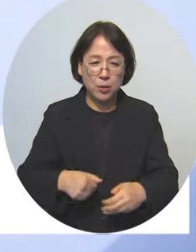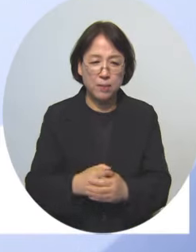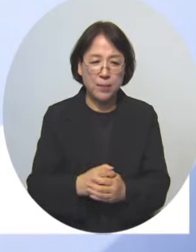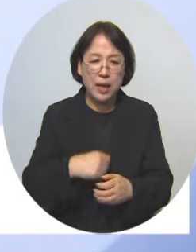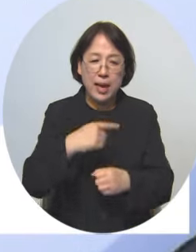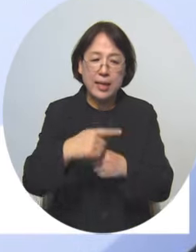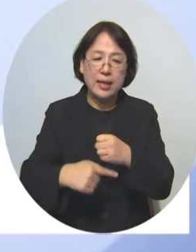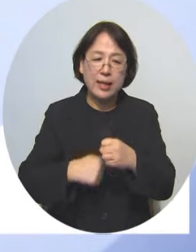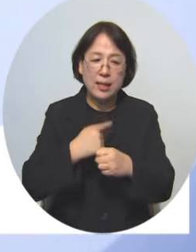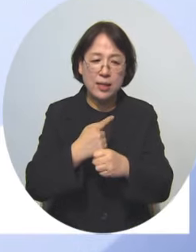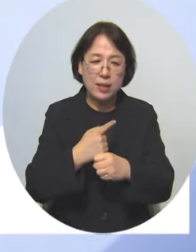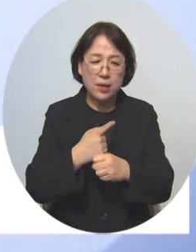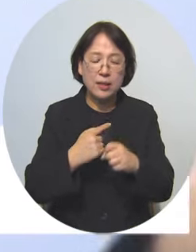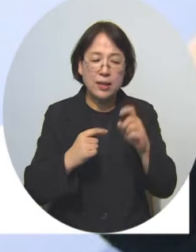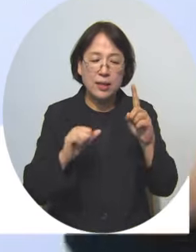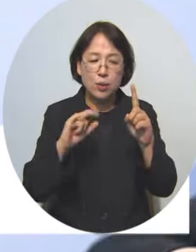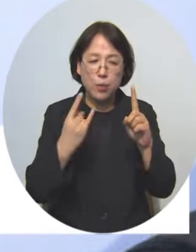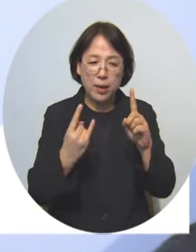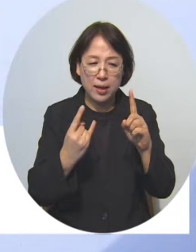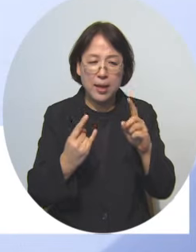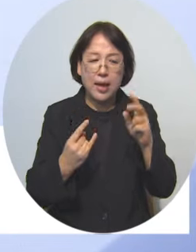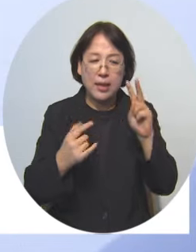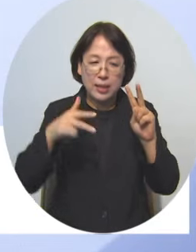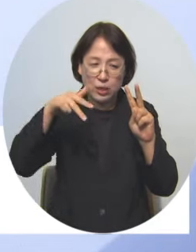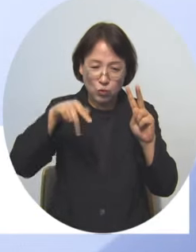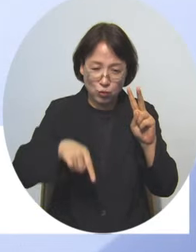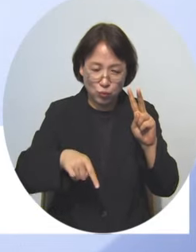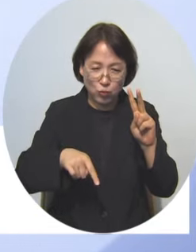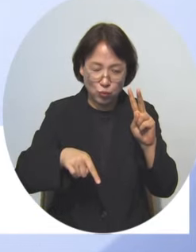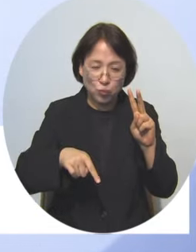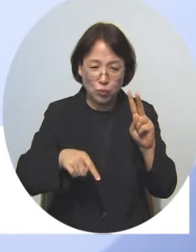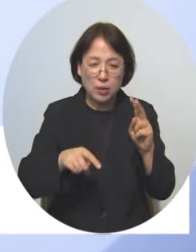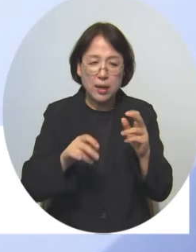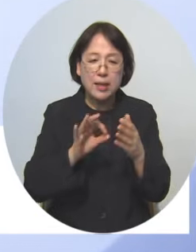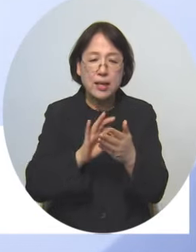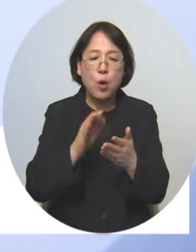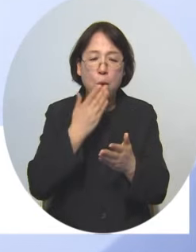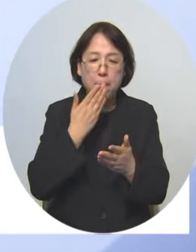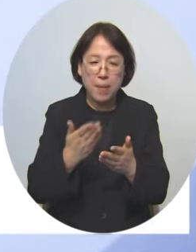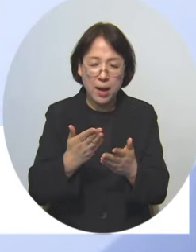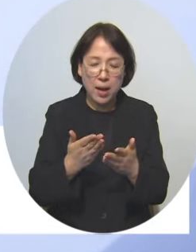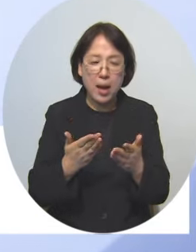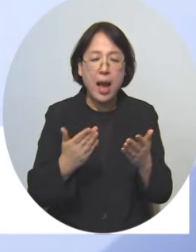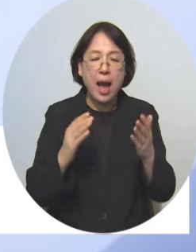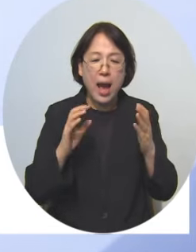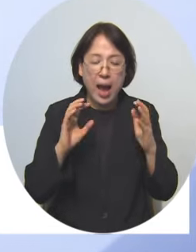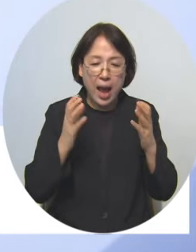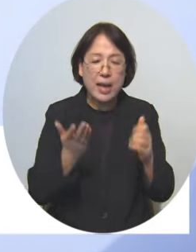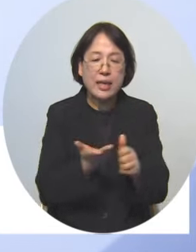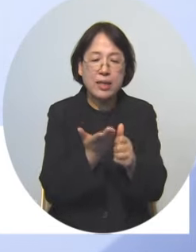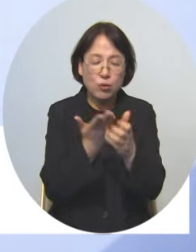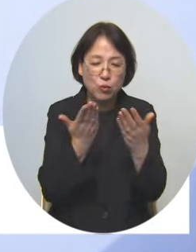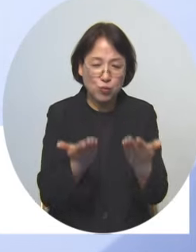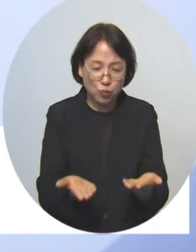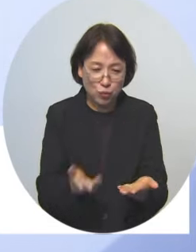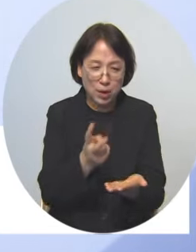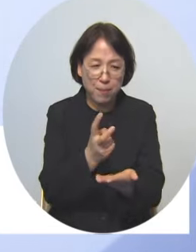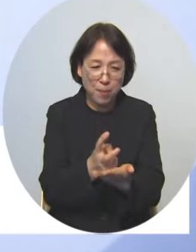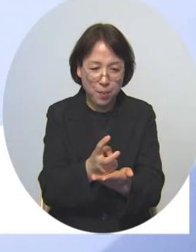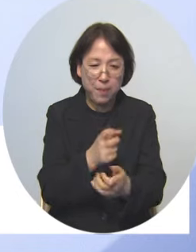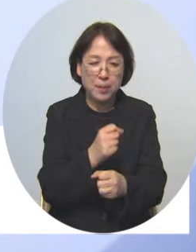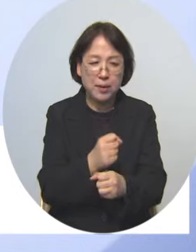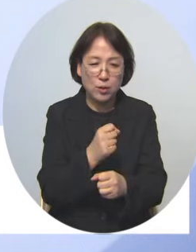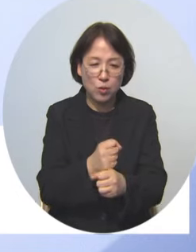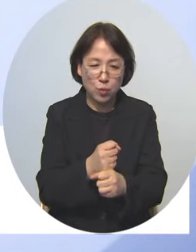1회, 2주 단위로 사용할 수 있는 단기 육아휴직 제도를 도입하고 육아휴직의 분할